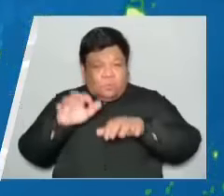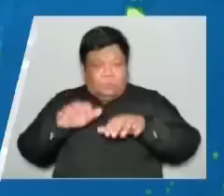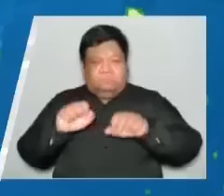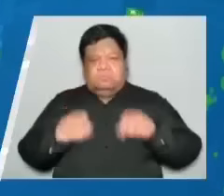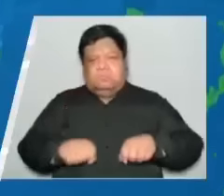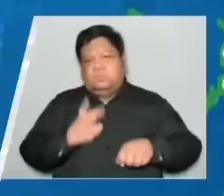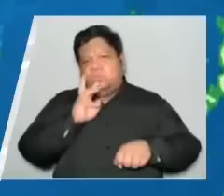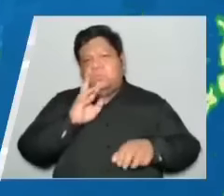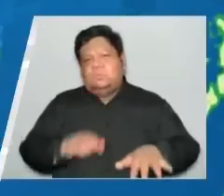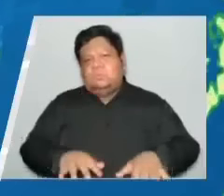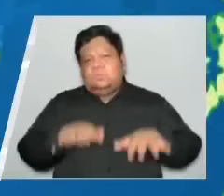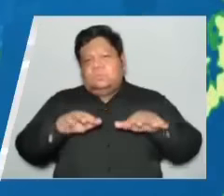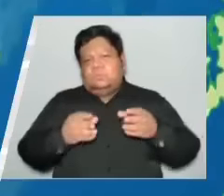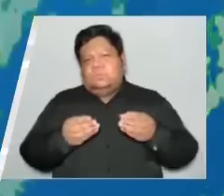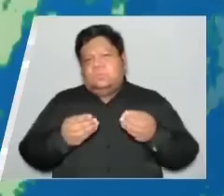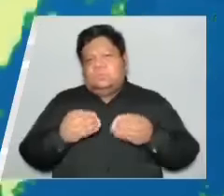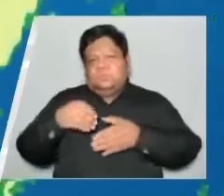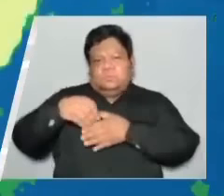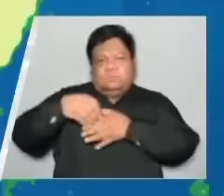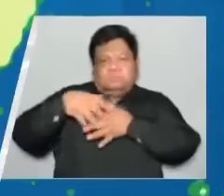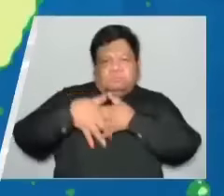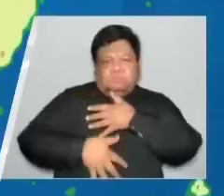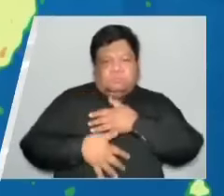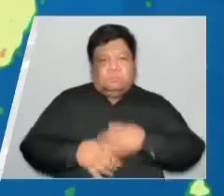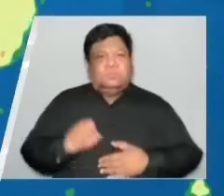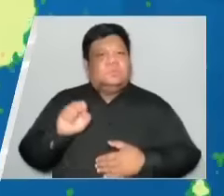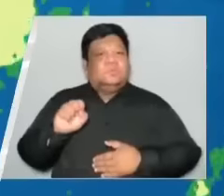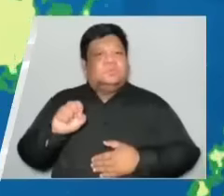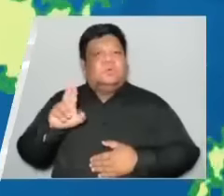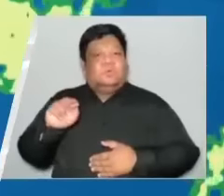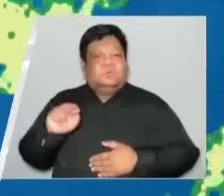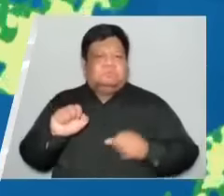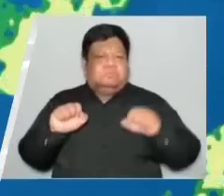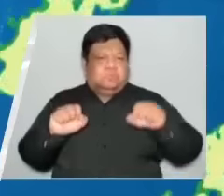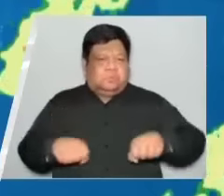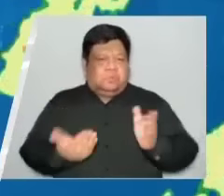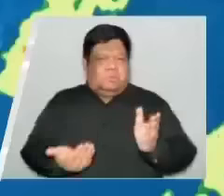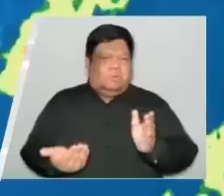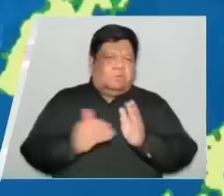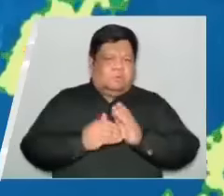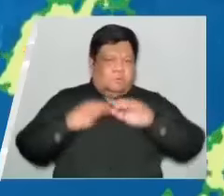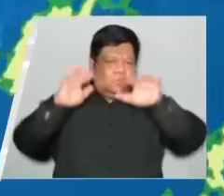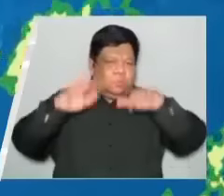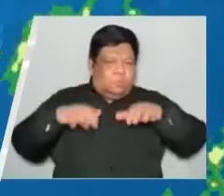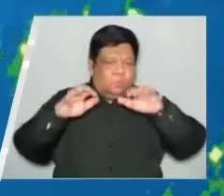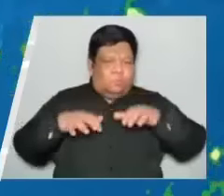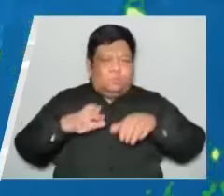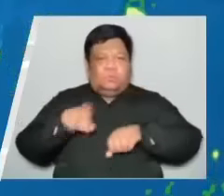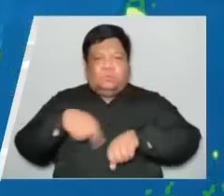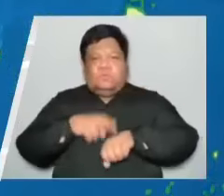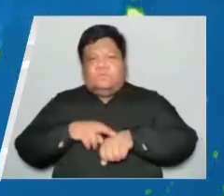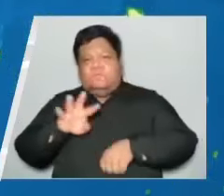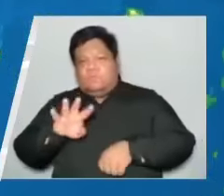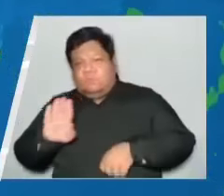Posible maulit ang mapag-ulan sa Linggo at may malalakas na ulan sa Mimaropa, Panay Island at Caraga.